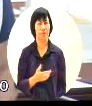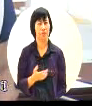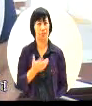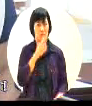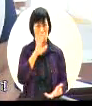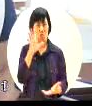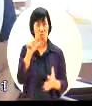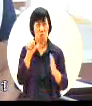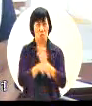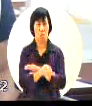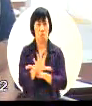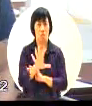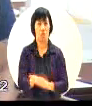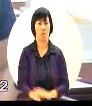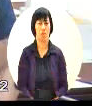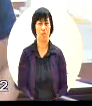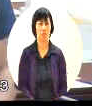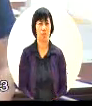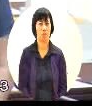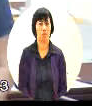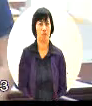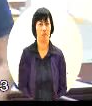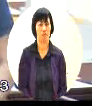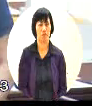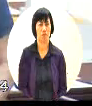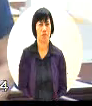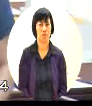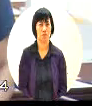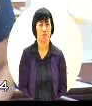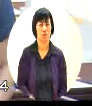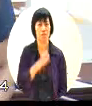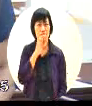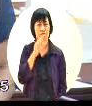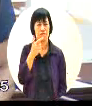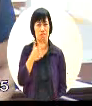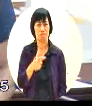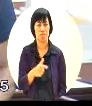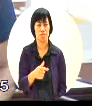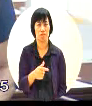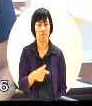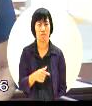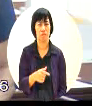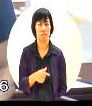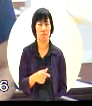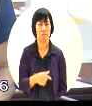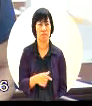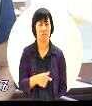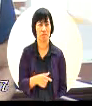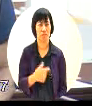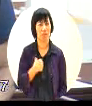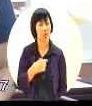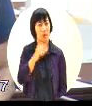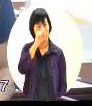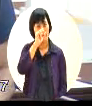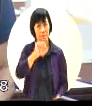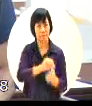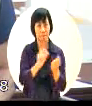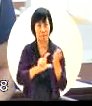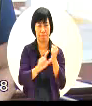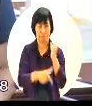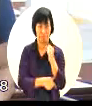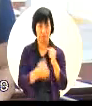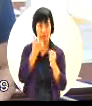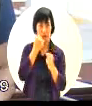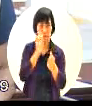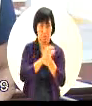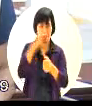来啊？啊，陈情吼。是不是讲咱有用较好的办法吼，爱当来个定位，